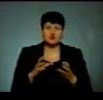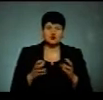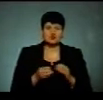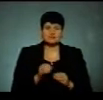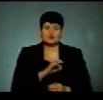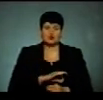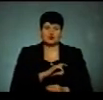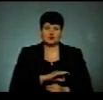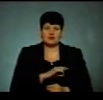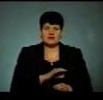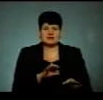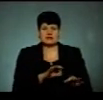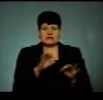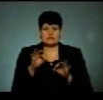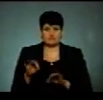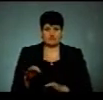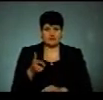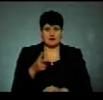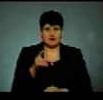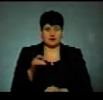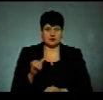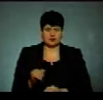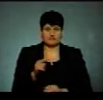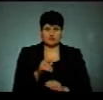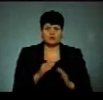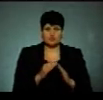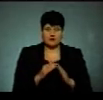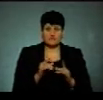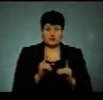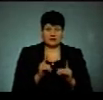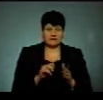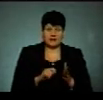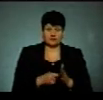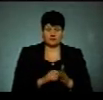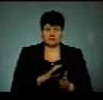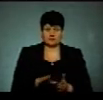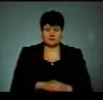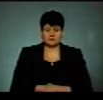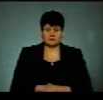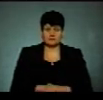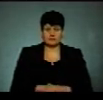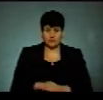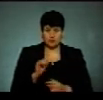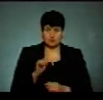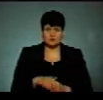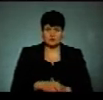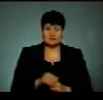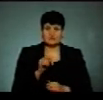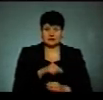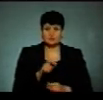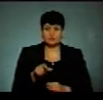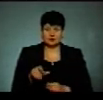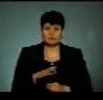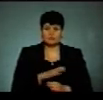за користування, за транспортування газу до їхніх домівок, але вони його навіть не вмикали. Чи може таке бути? Таким споживачам